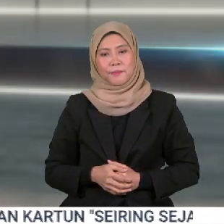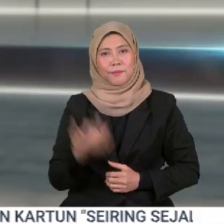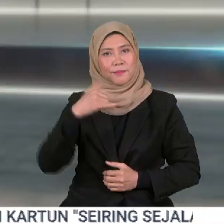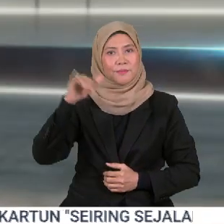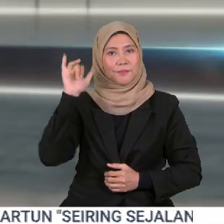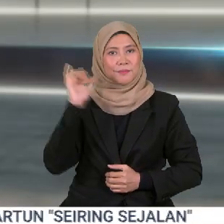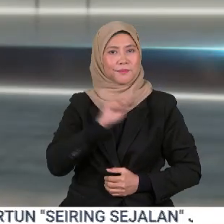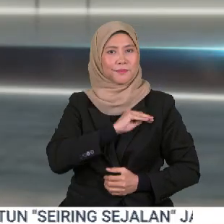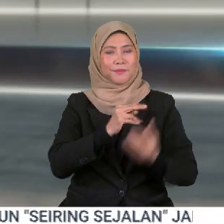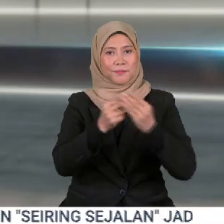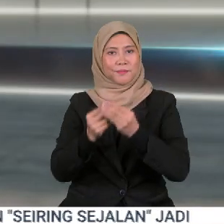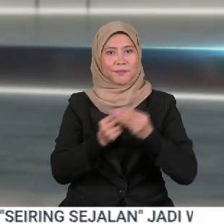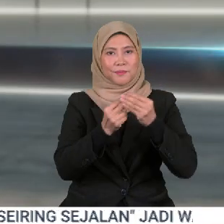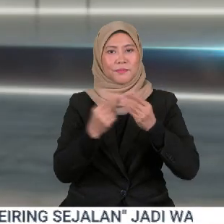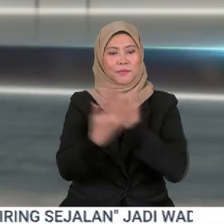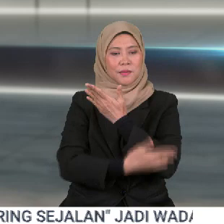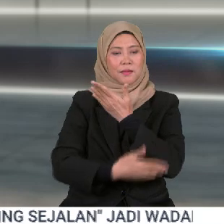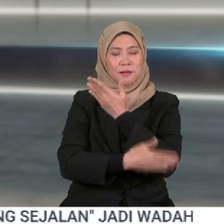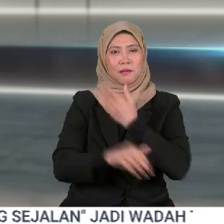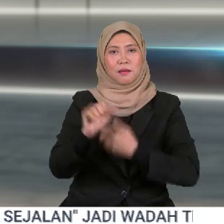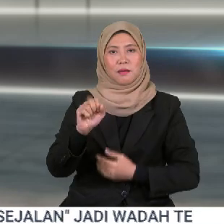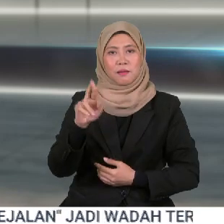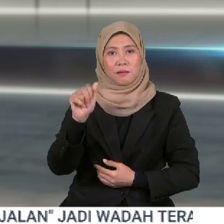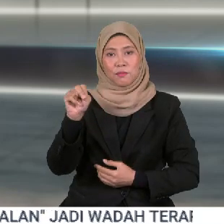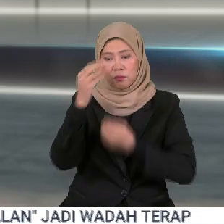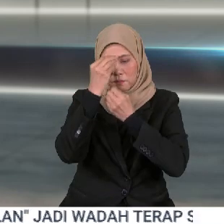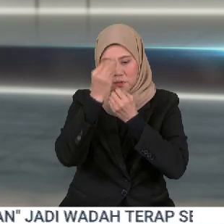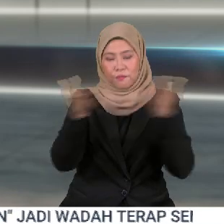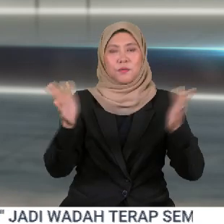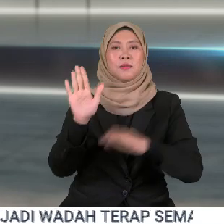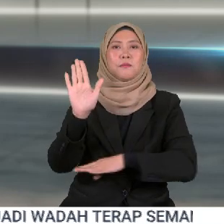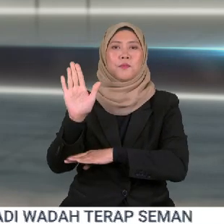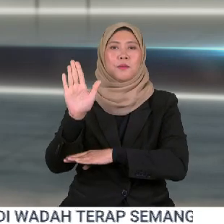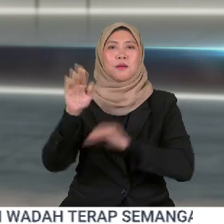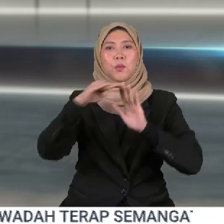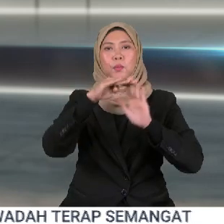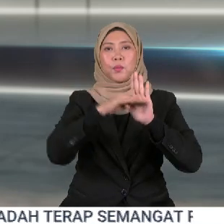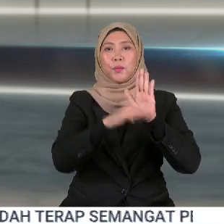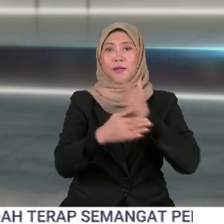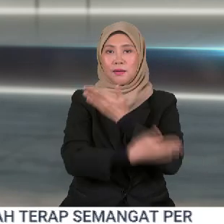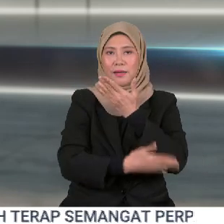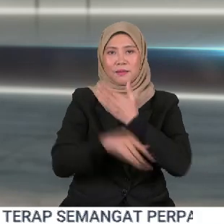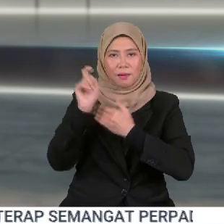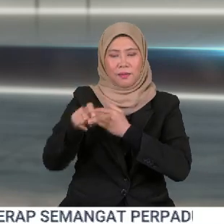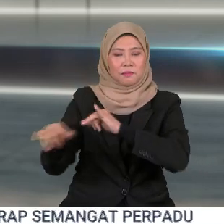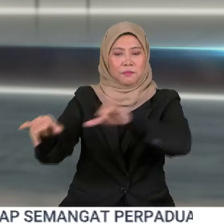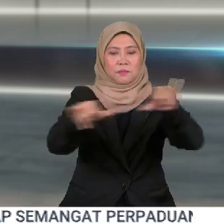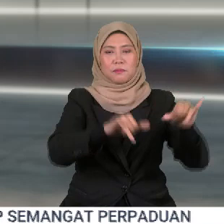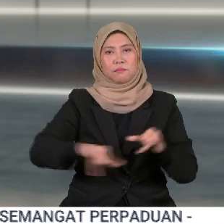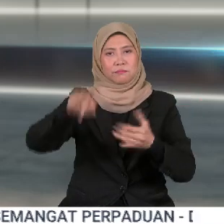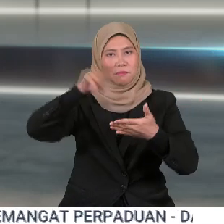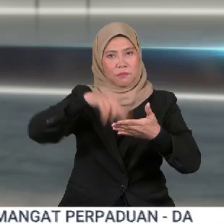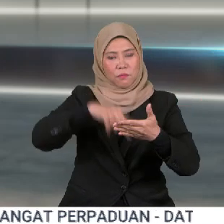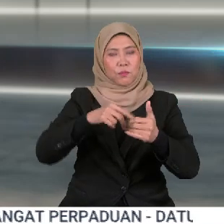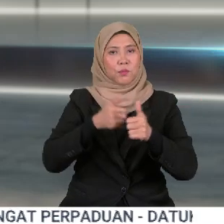Semalam, Menteri Perpaduan Negara Dato' Aaron Ago Dagang mengumumkan lafaz ikrar rukun negara akan diselaras bermula dengan bacaan penuh